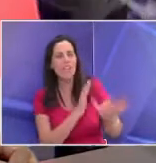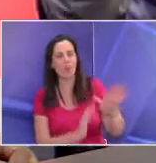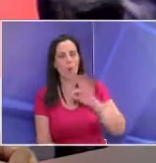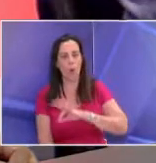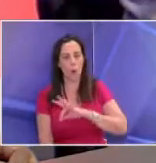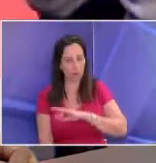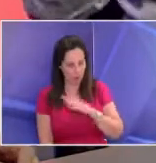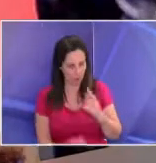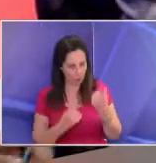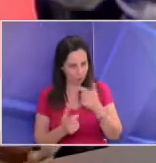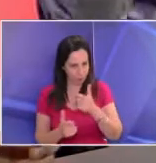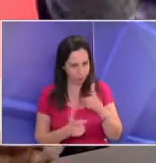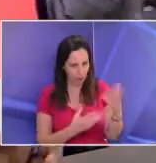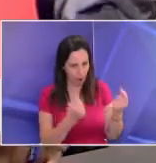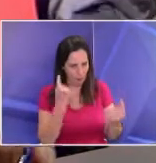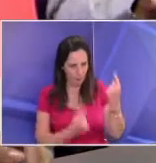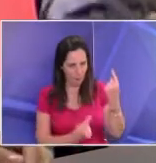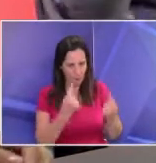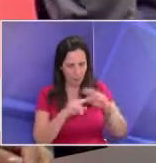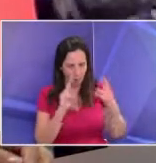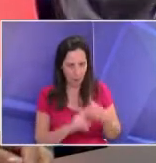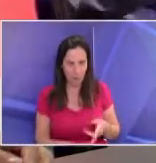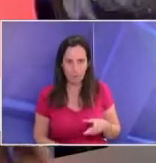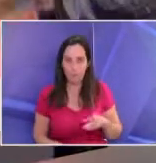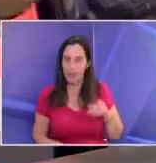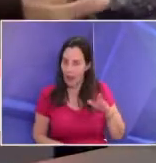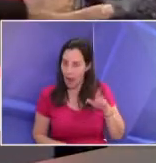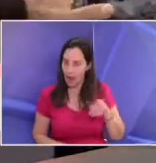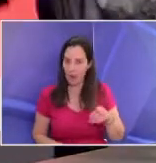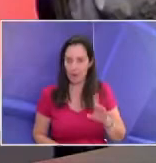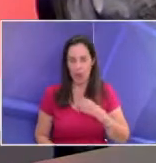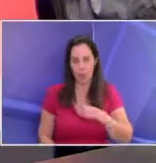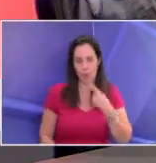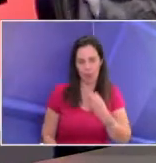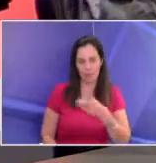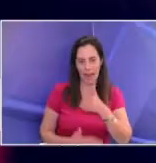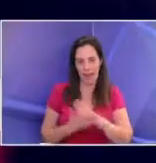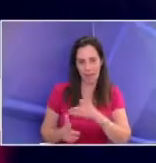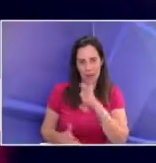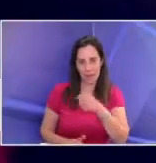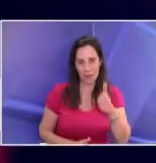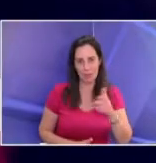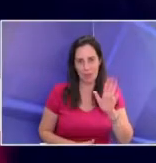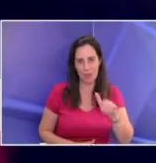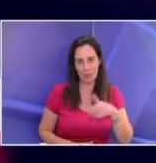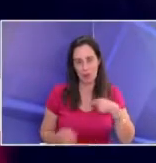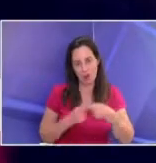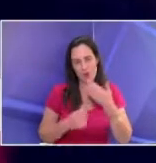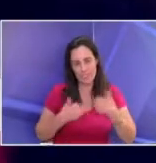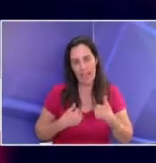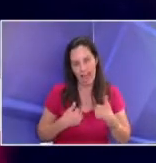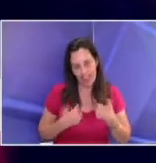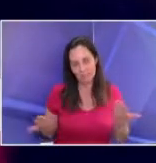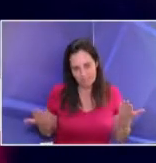עוד חיסולים על הגלובוס. אותם גם תפסו... לא נעים לי להגיד לך, חלק מהחיסולים בגלובוס גם משוייכים אלינו,